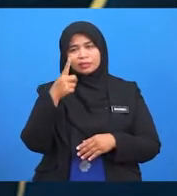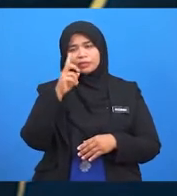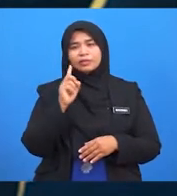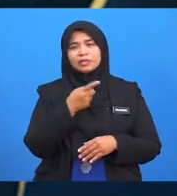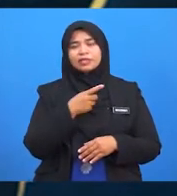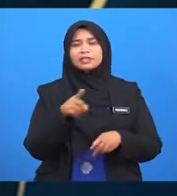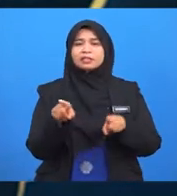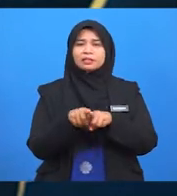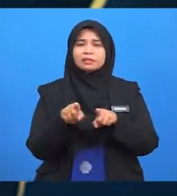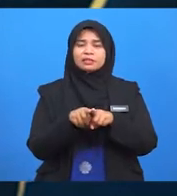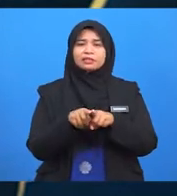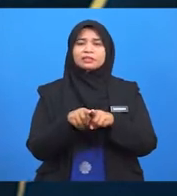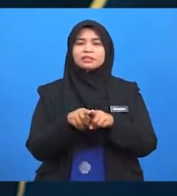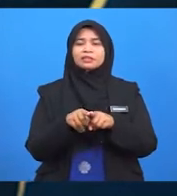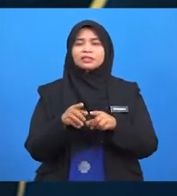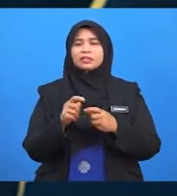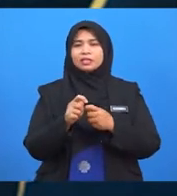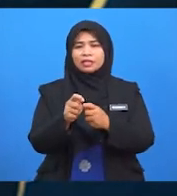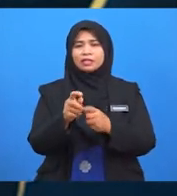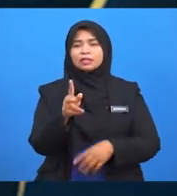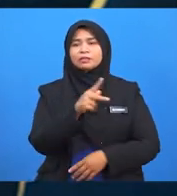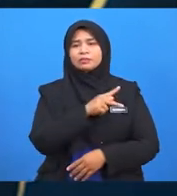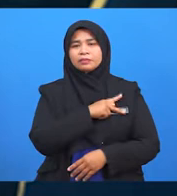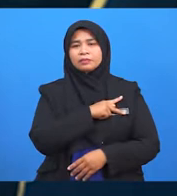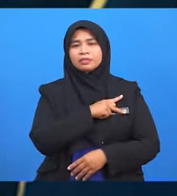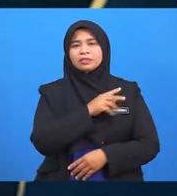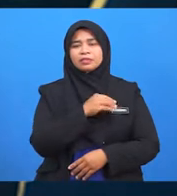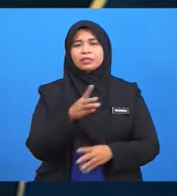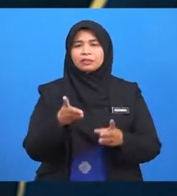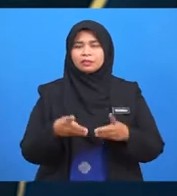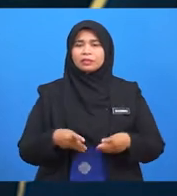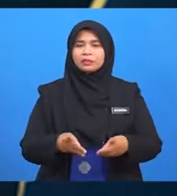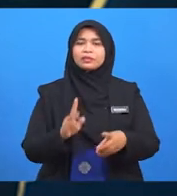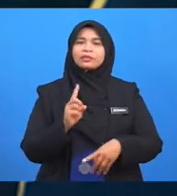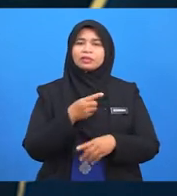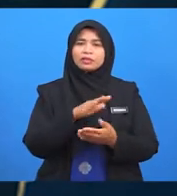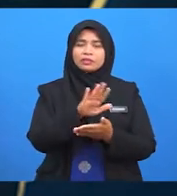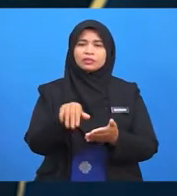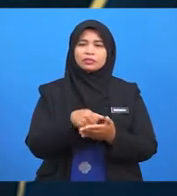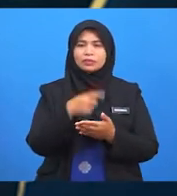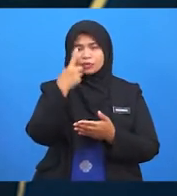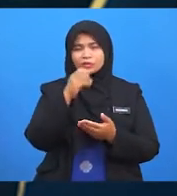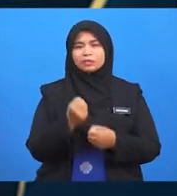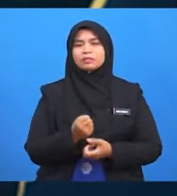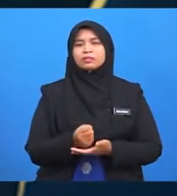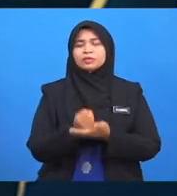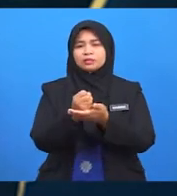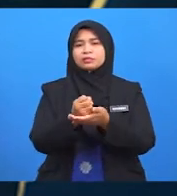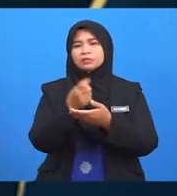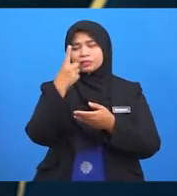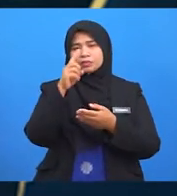mentaati pemimpin sekaligus mendorong kita semua untuk menyumbang